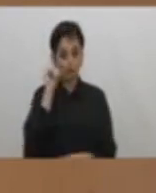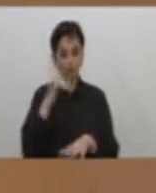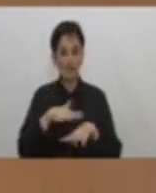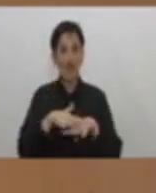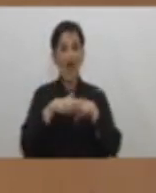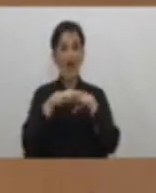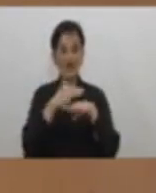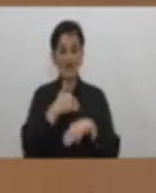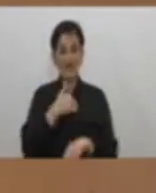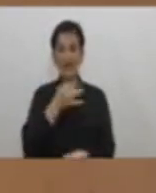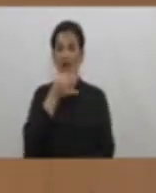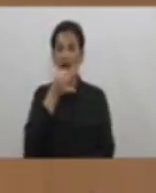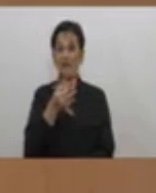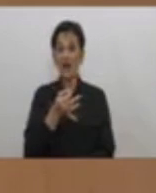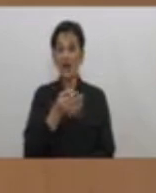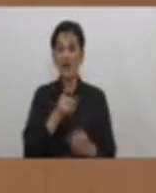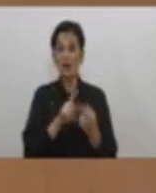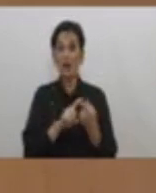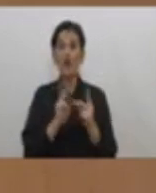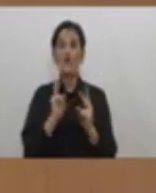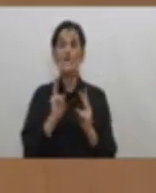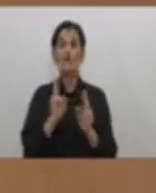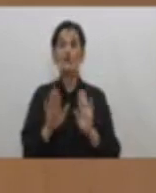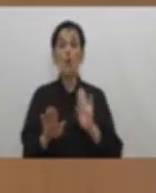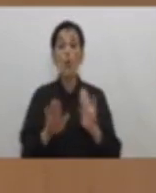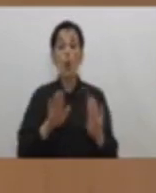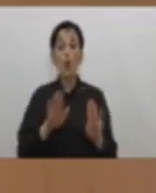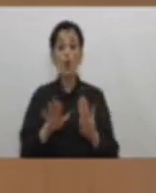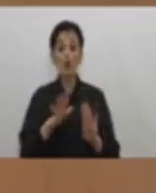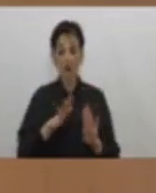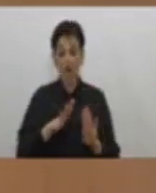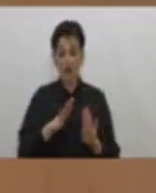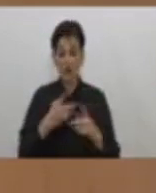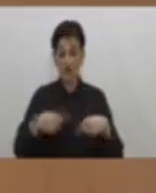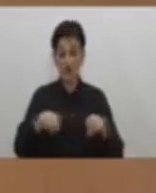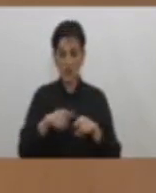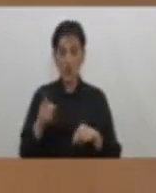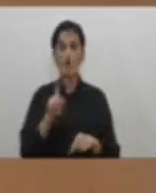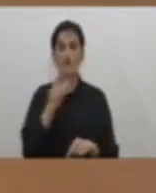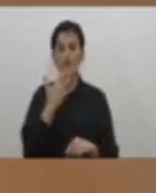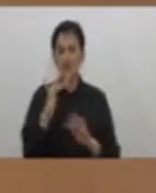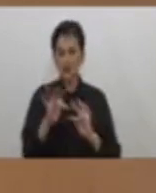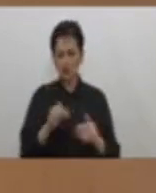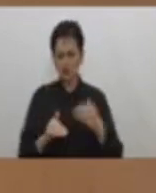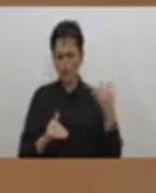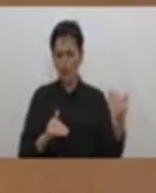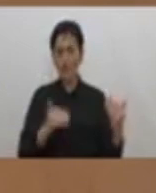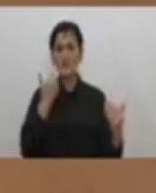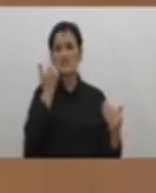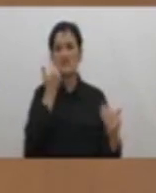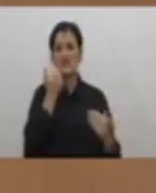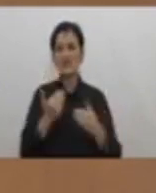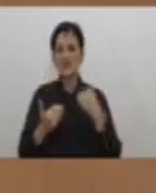გვინდა გამოვეხმაუროთ ვისი ორგანიზებული იყო აქ დაისვა კიდევ ერთხელ კითხვა რა თქმა უნდა ეს იყო ნაცმოძრაობის და სირცხვილიას ანუ